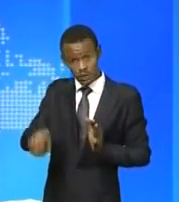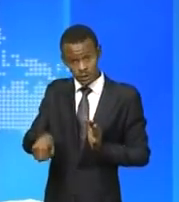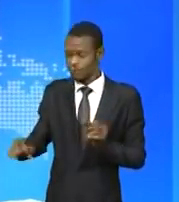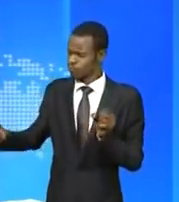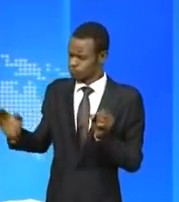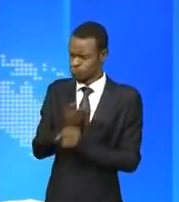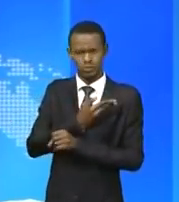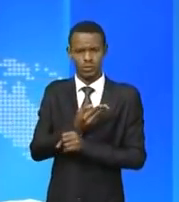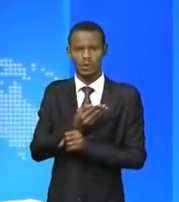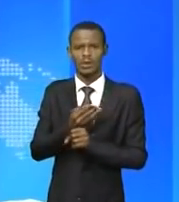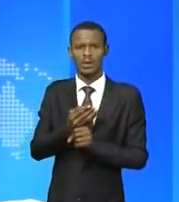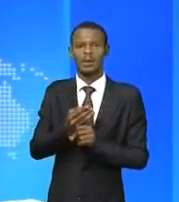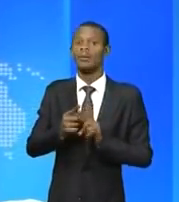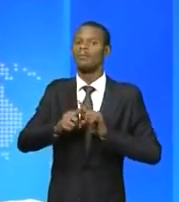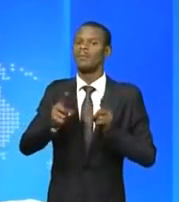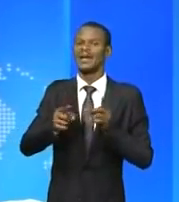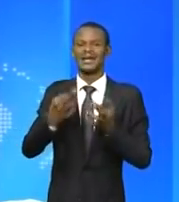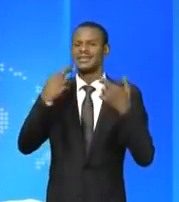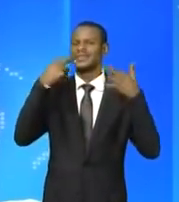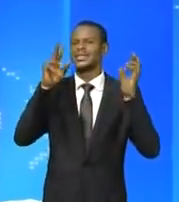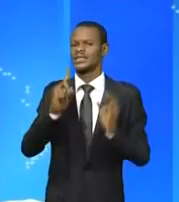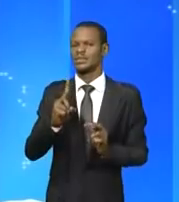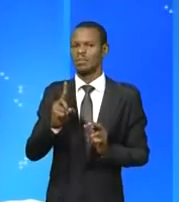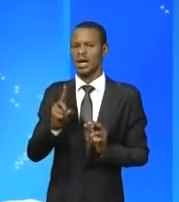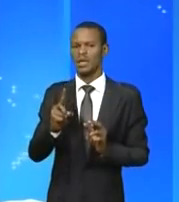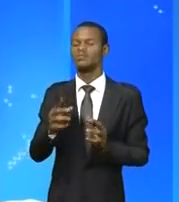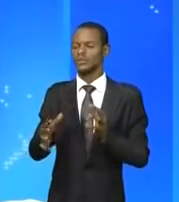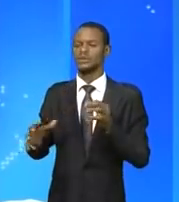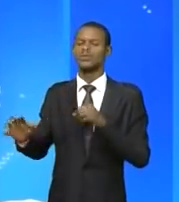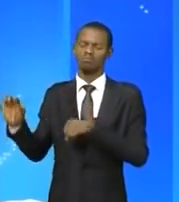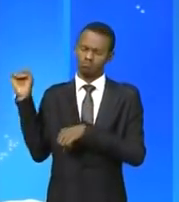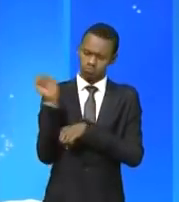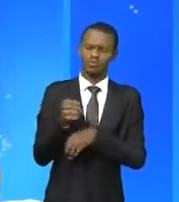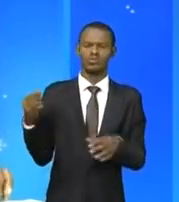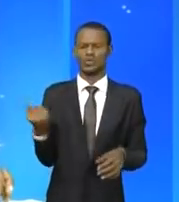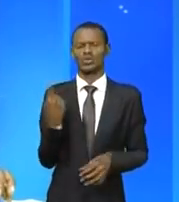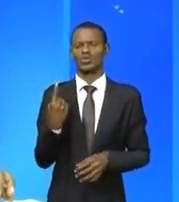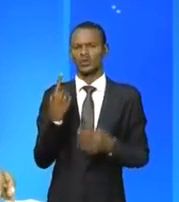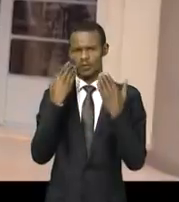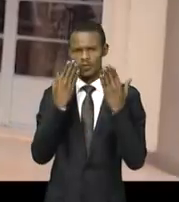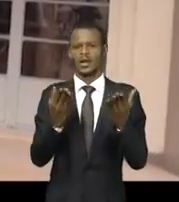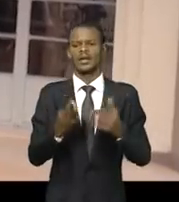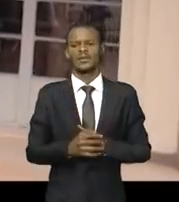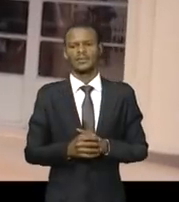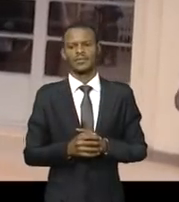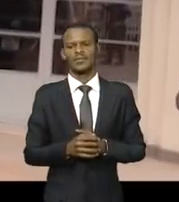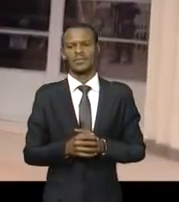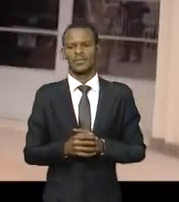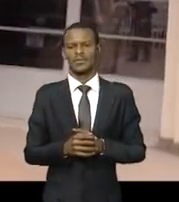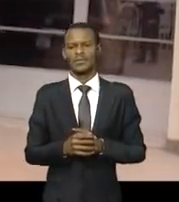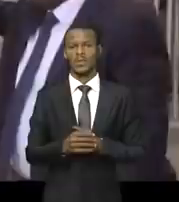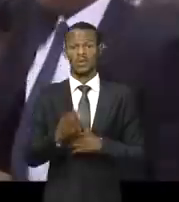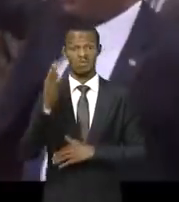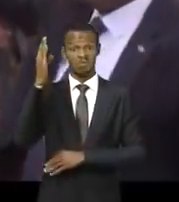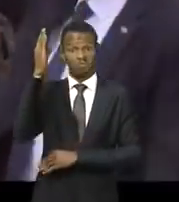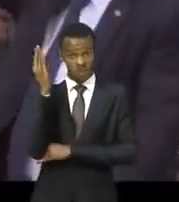des éclaircissements limpides aux griefs portés à sa charge par les motionnaires. Regardez. C'est à 12h que le